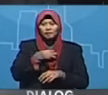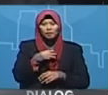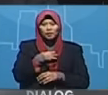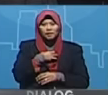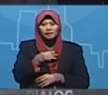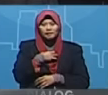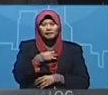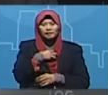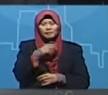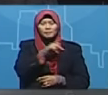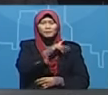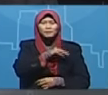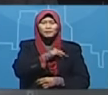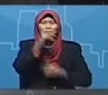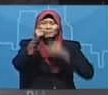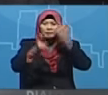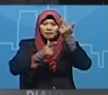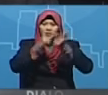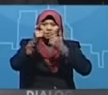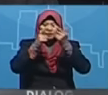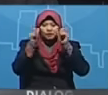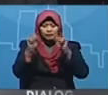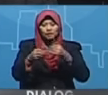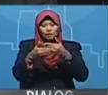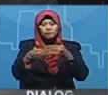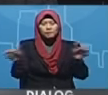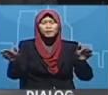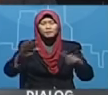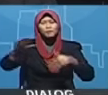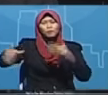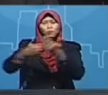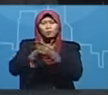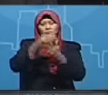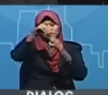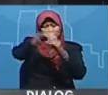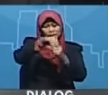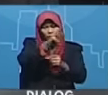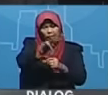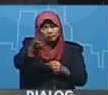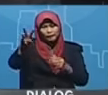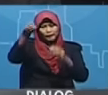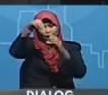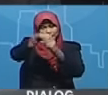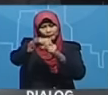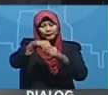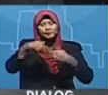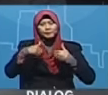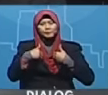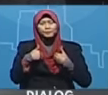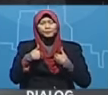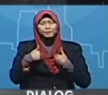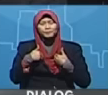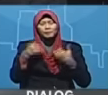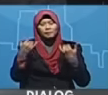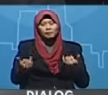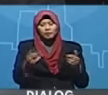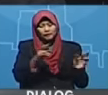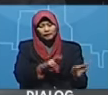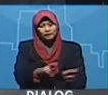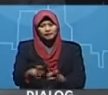portal Kementerian Pelancongan tu, kita boleh buka, semua pun ada di dalam. Kita boleh tengok. Yang keduanya, apa yang kita rancang